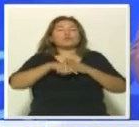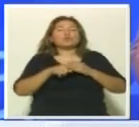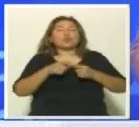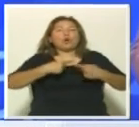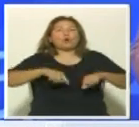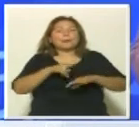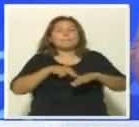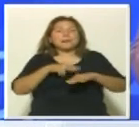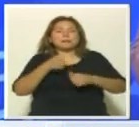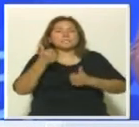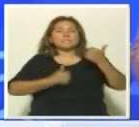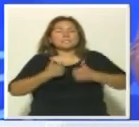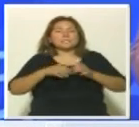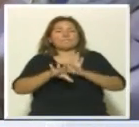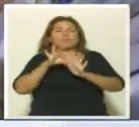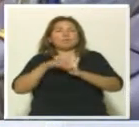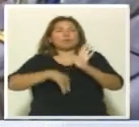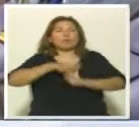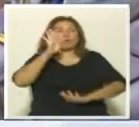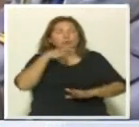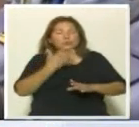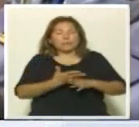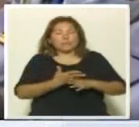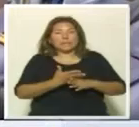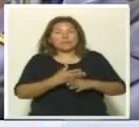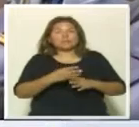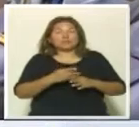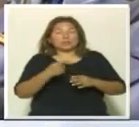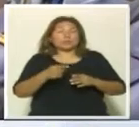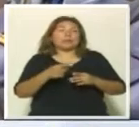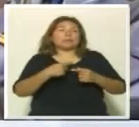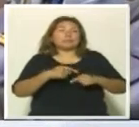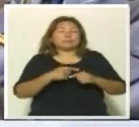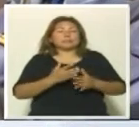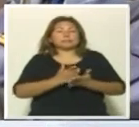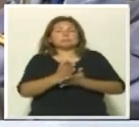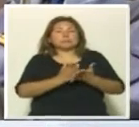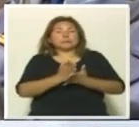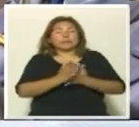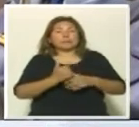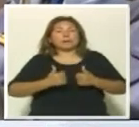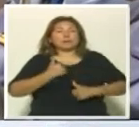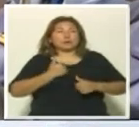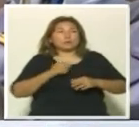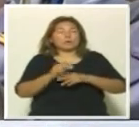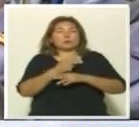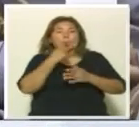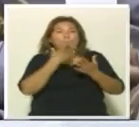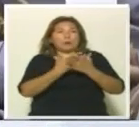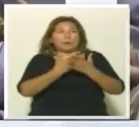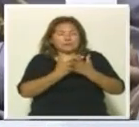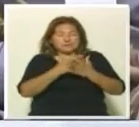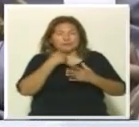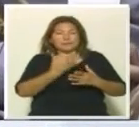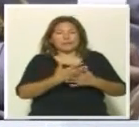мемлекеттік тілдің мәртебесі мен полиция мамандығының беделін арттыруды және ішкі істер органдары қызметкерлерін патриоттық рухқа тәрбиелеуді көздейді. Сайыс